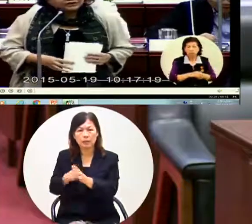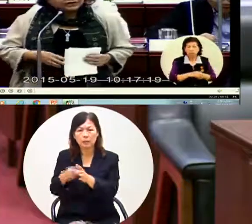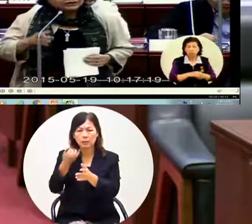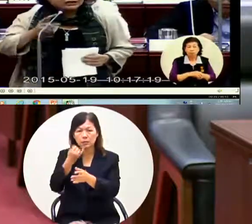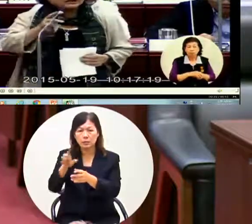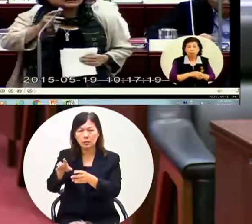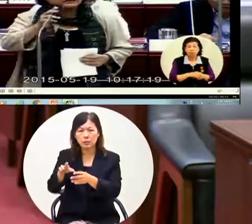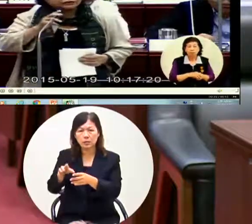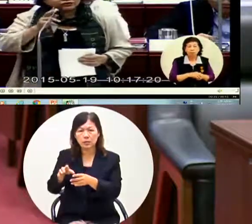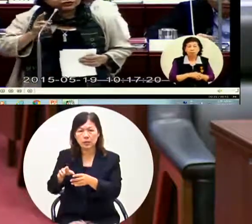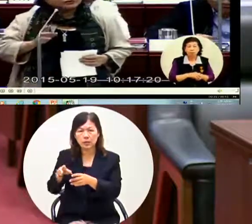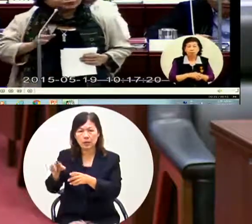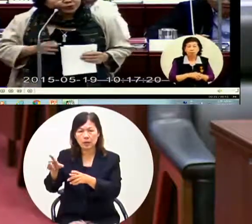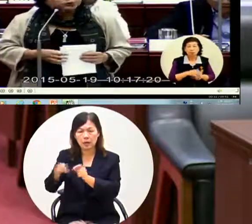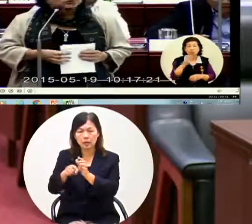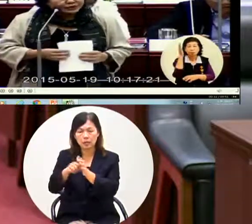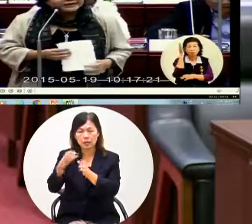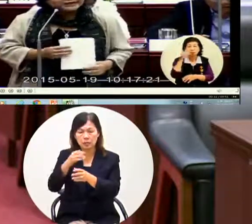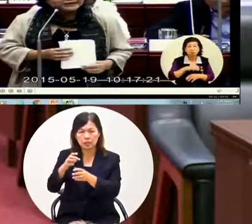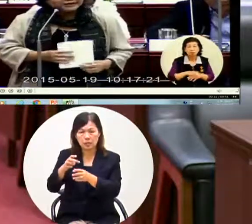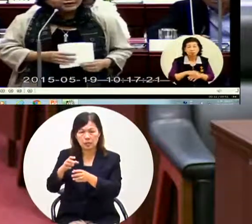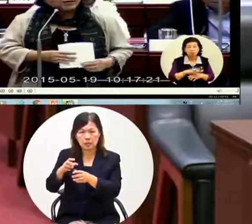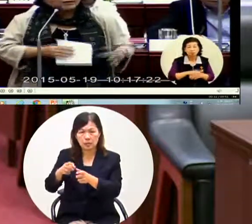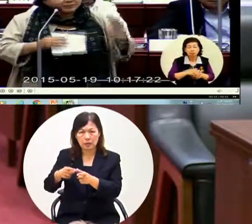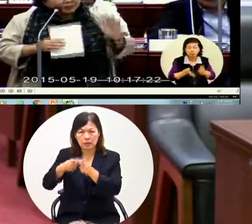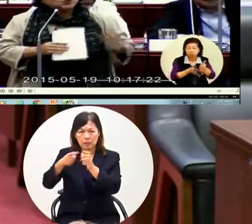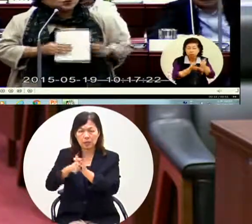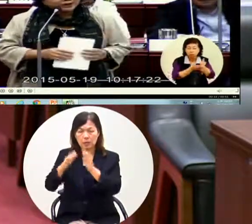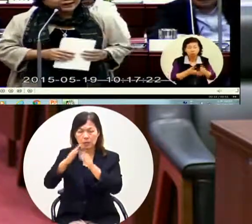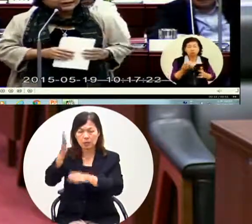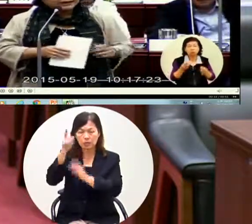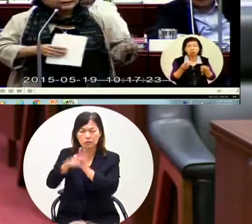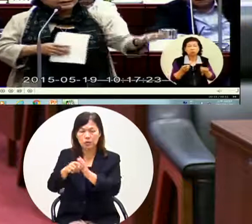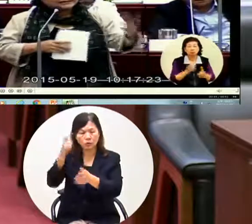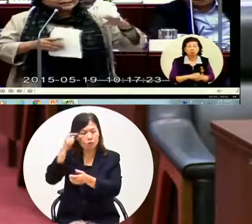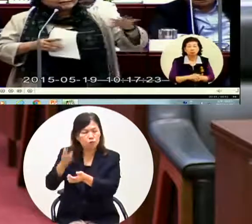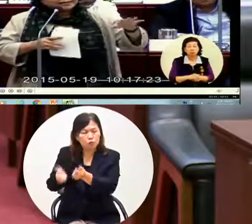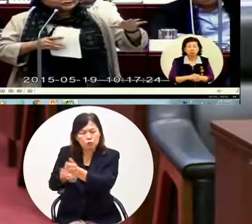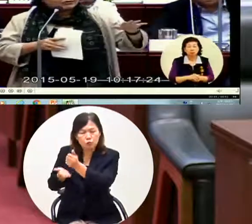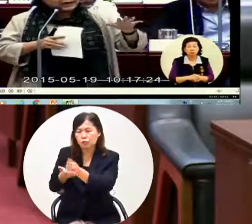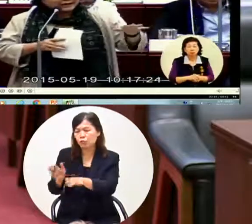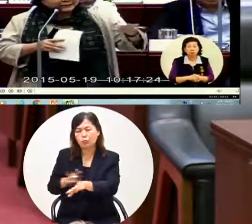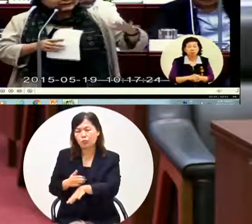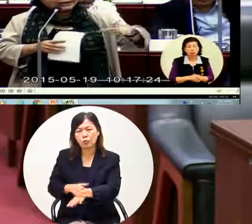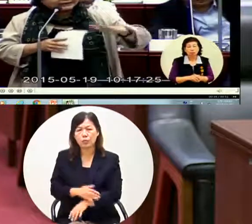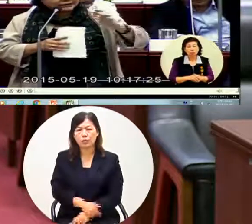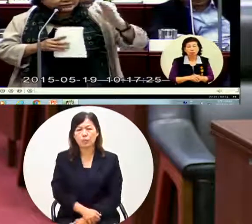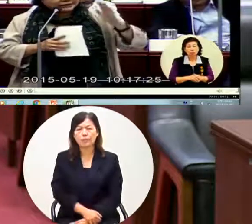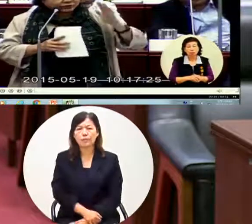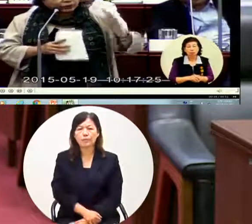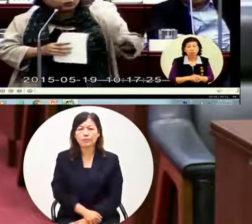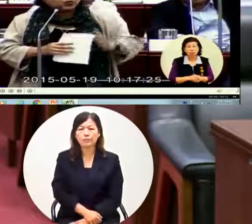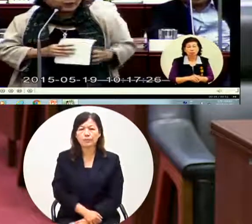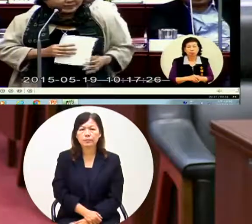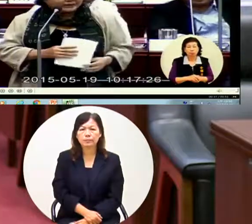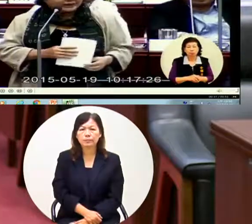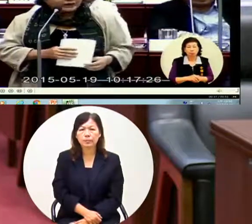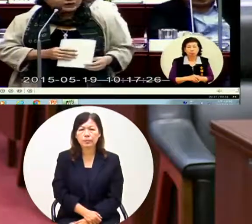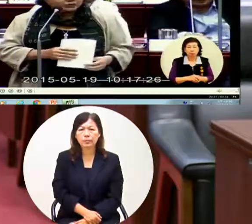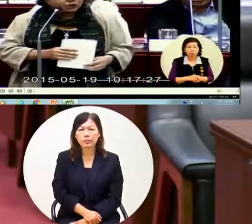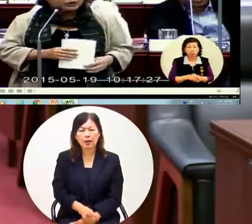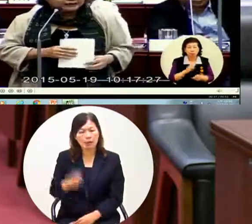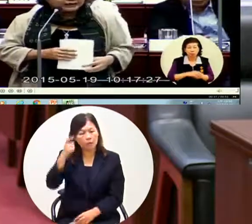中心，市政府是不鼓励，无鼓励。咱感觉讲会当是较多